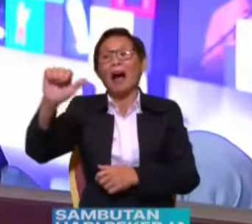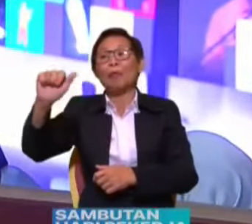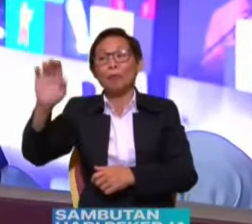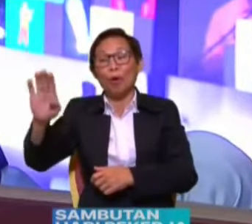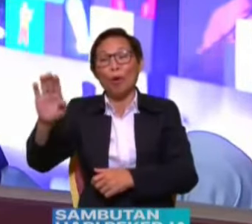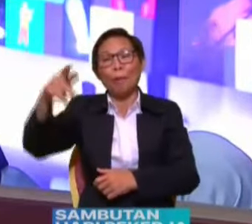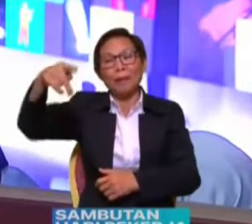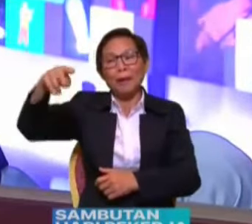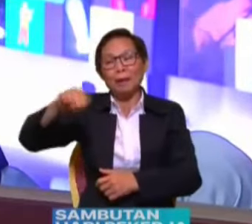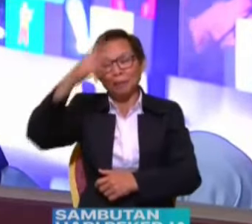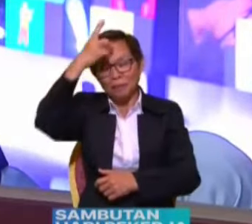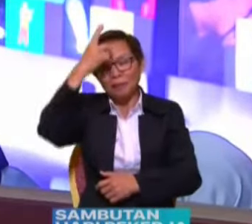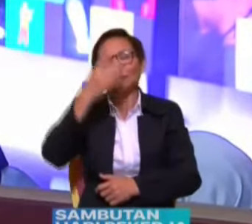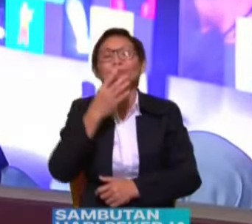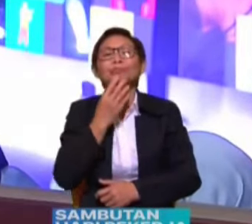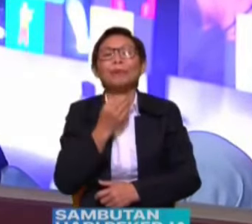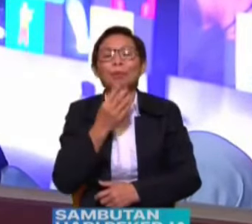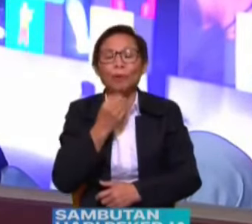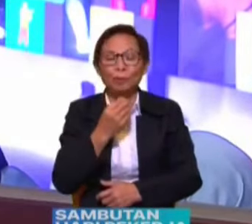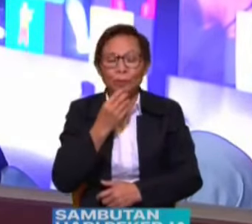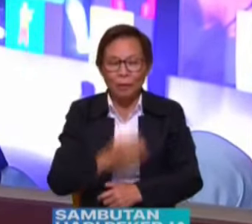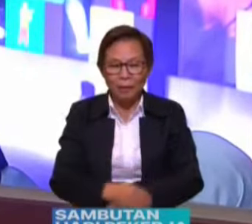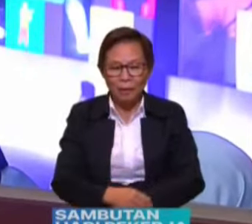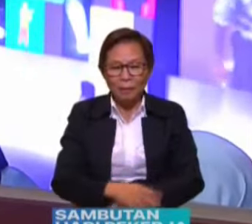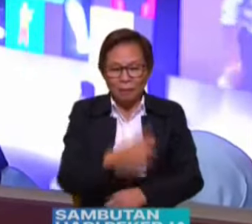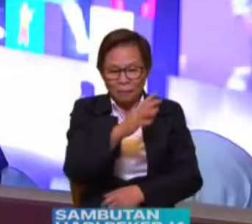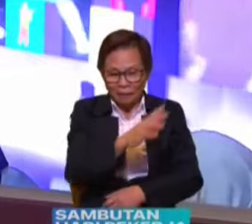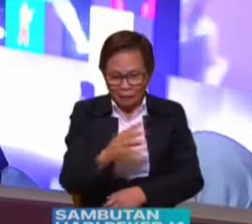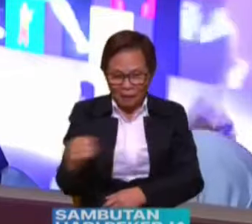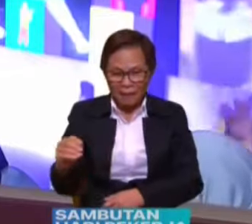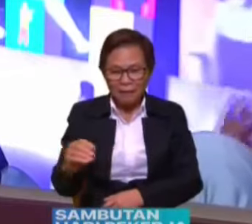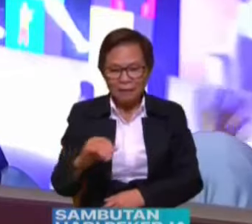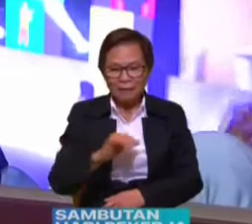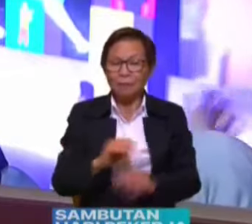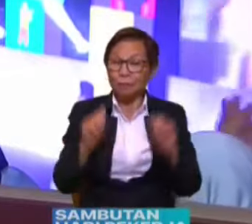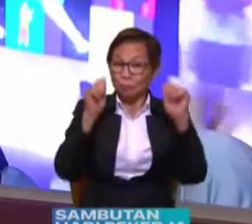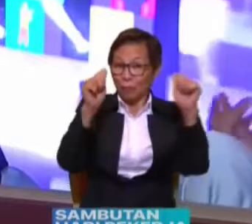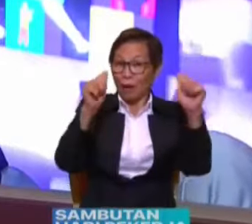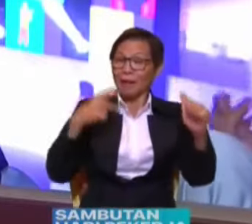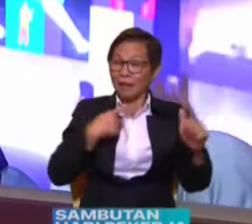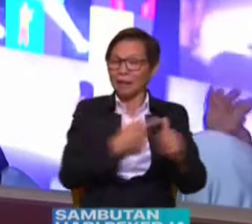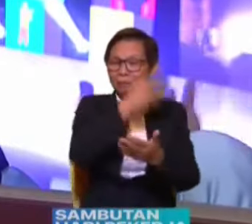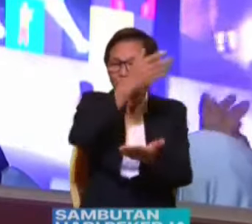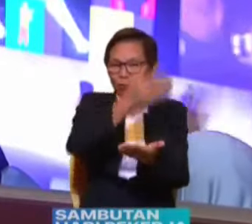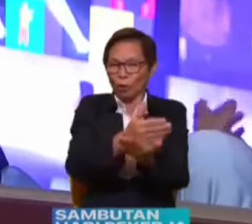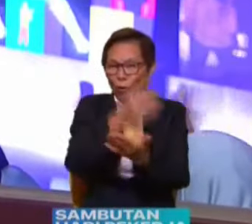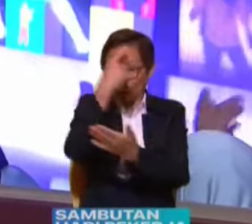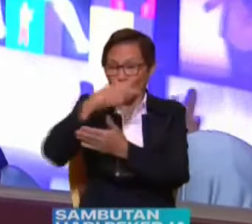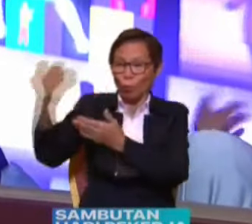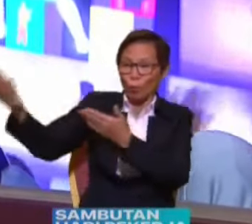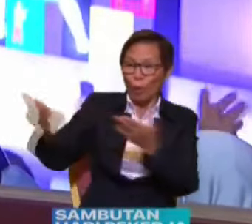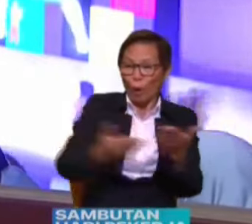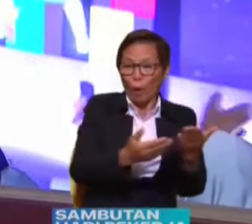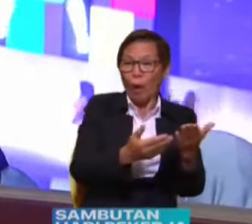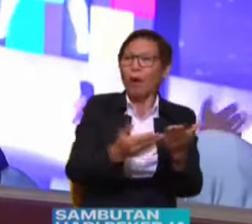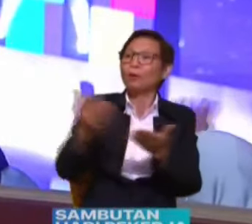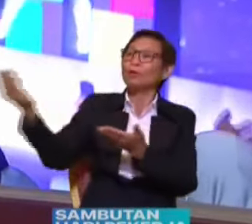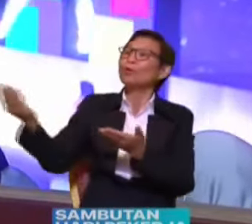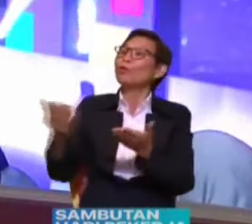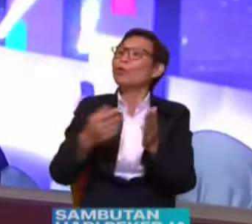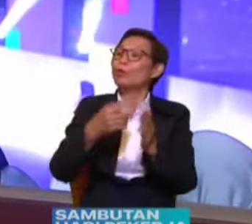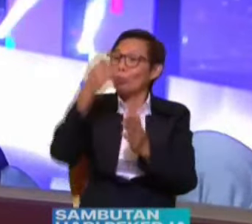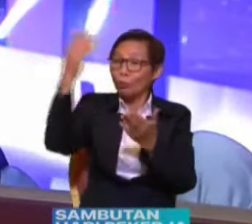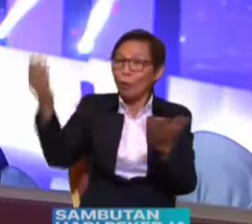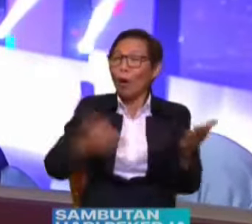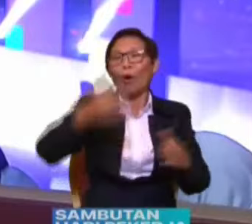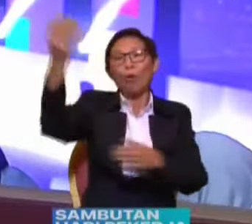Menteri Datuk Sri Anwar bin Ibrahim. Dan juga baik, kita berhenti di sini untuk membawakan perhatian anda kepada